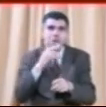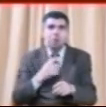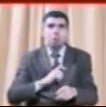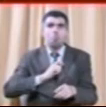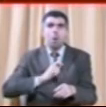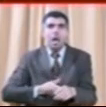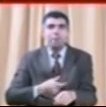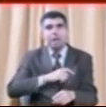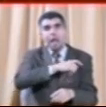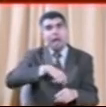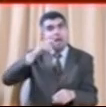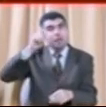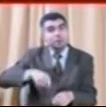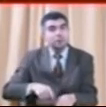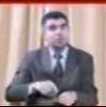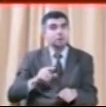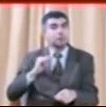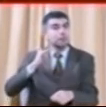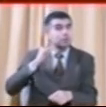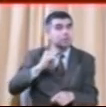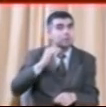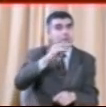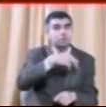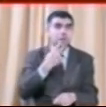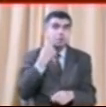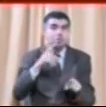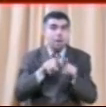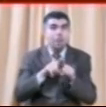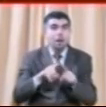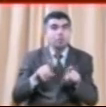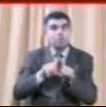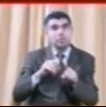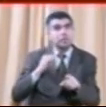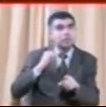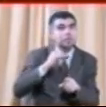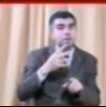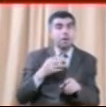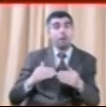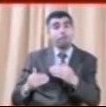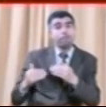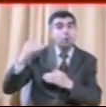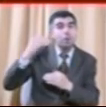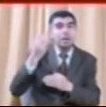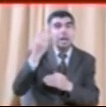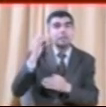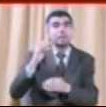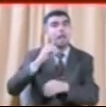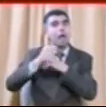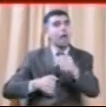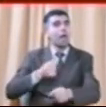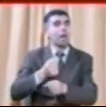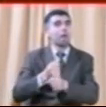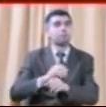معها، ولكن استقلال القضاء يفرض علينا أن لا نعلق أكثر من هذا. وبالطبع أمامنا فرصة، وهي فرصة